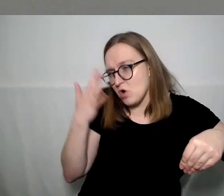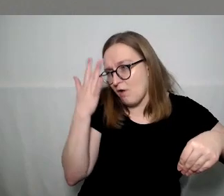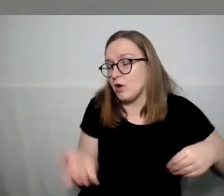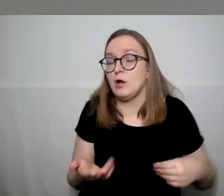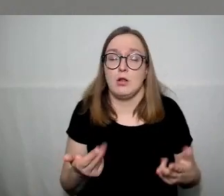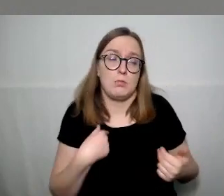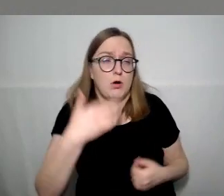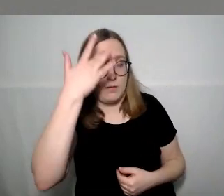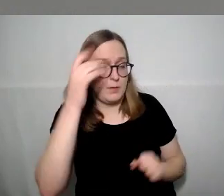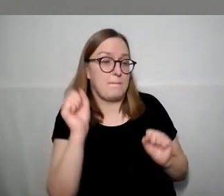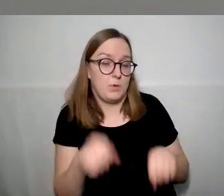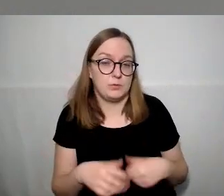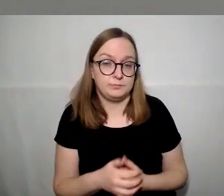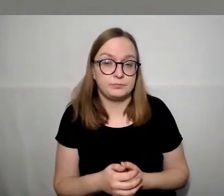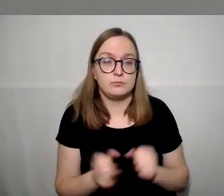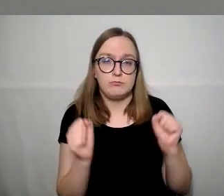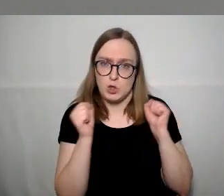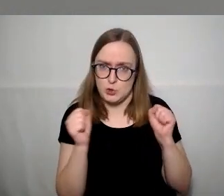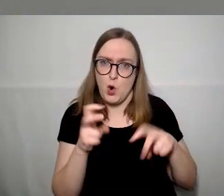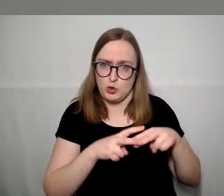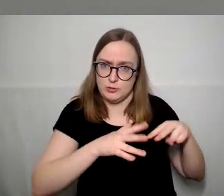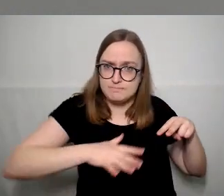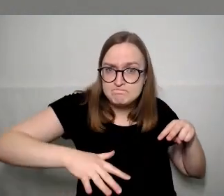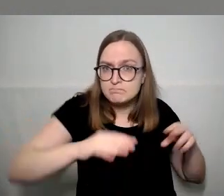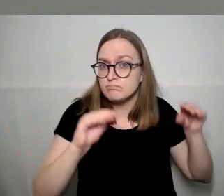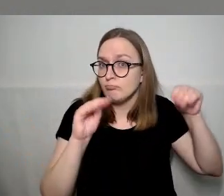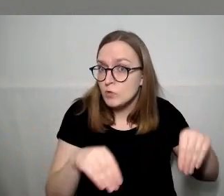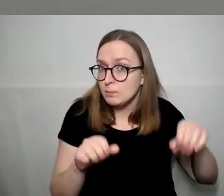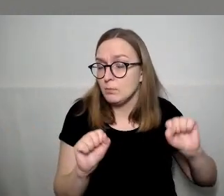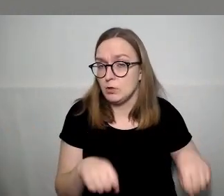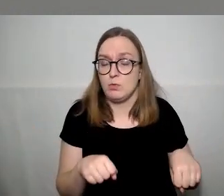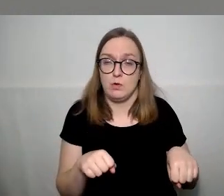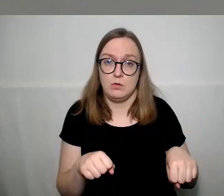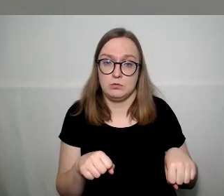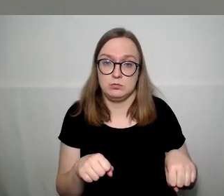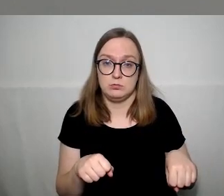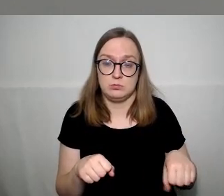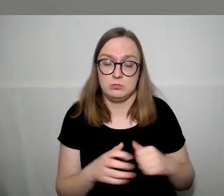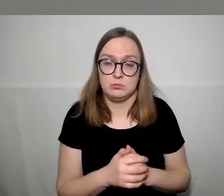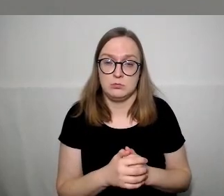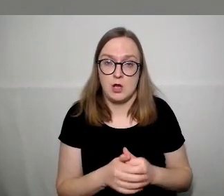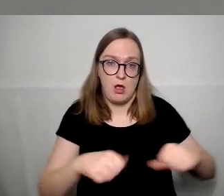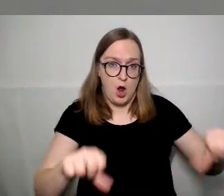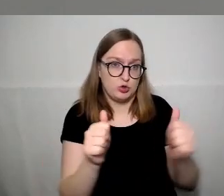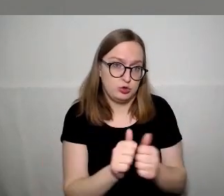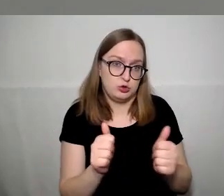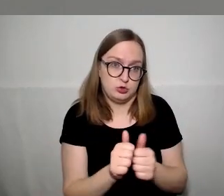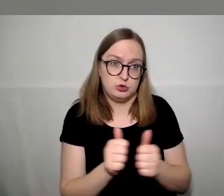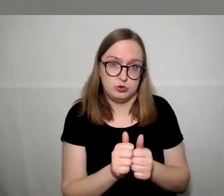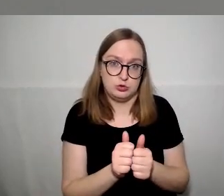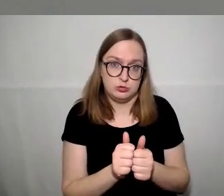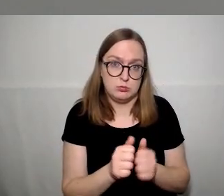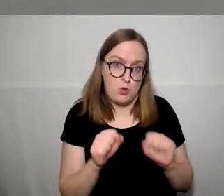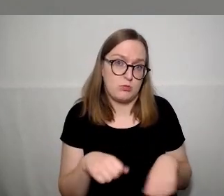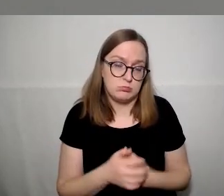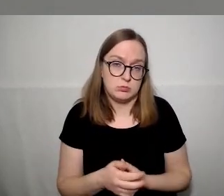kad galima padaryti sporto zonos kažkokioje tai būtent pakrantėje, kur tas galėtų būti.